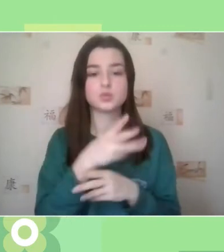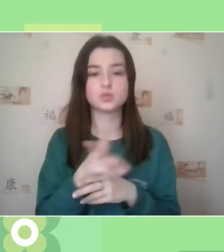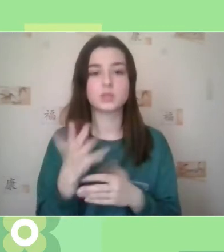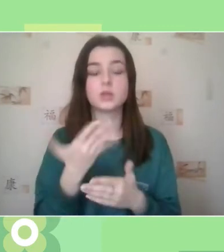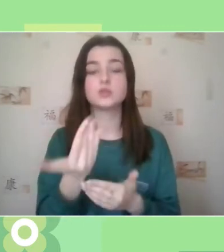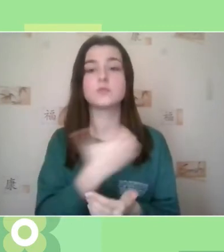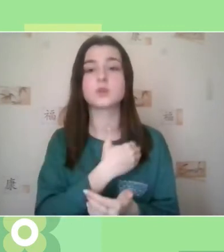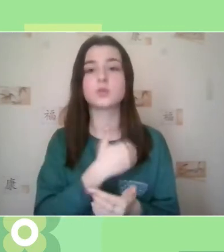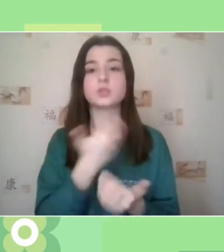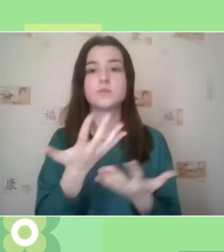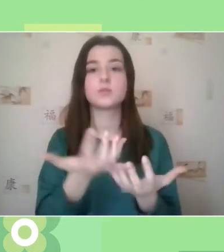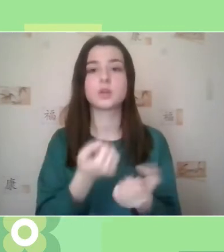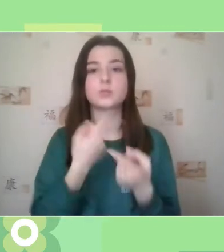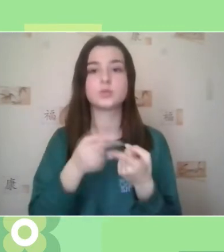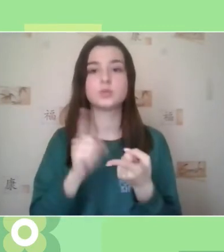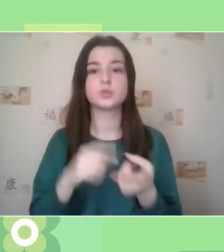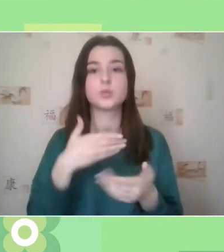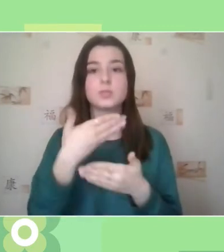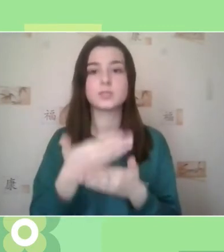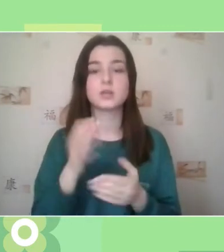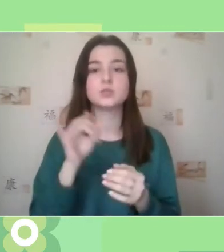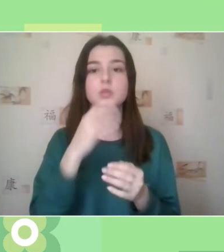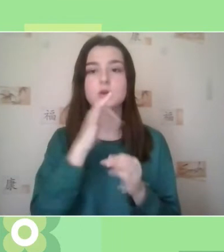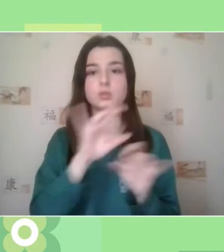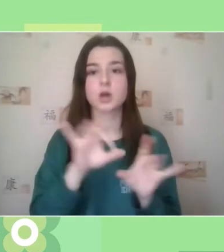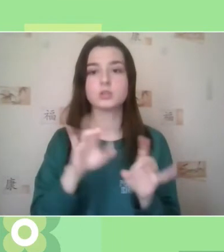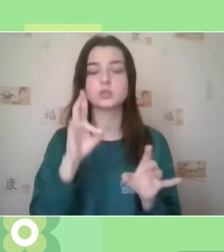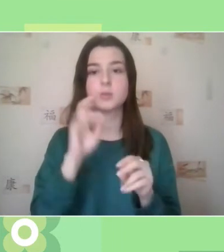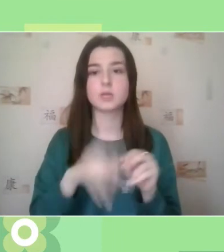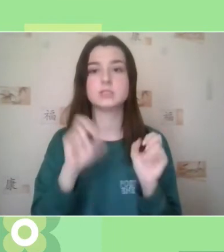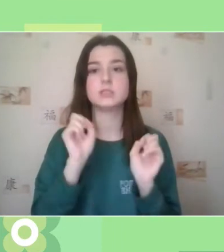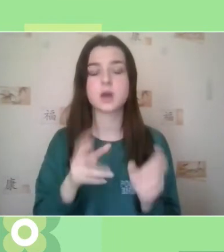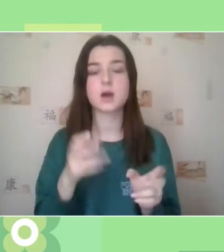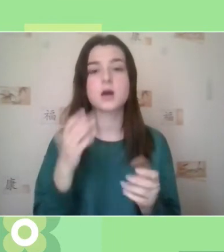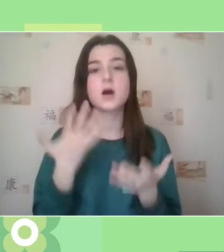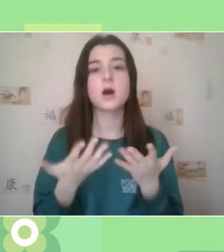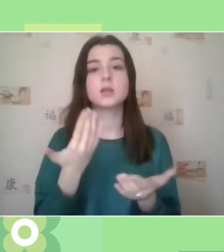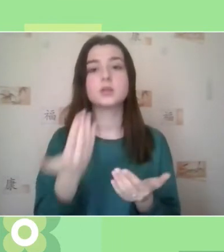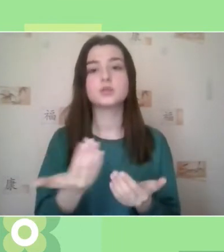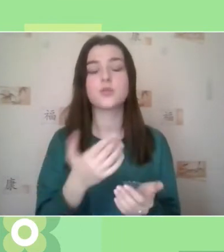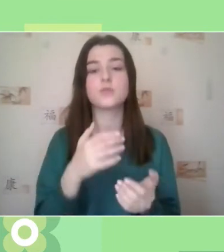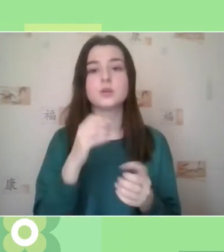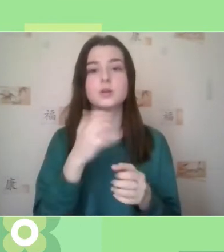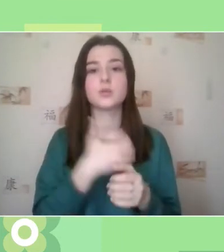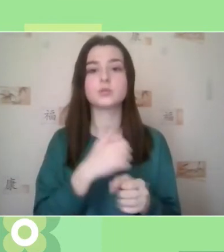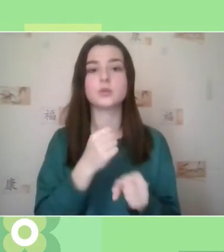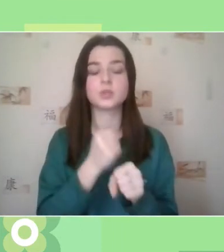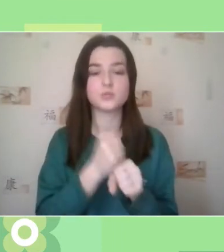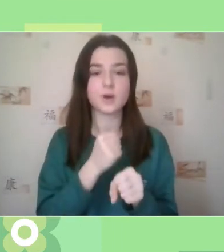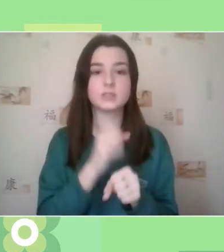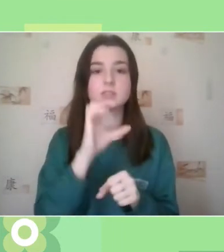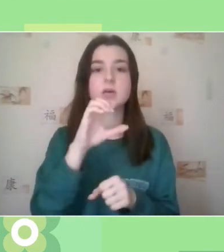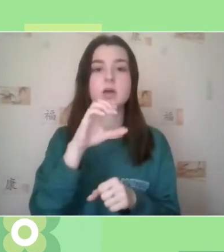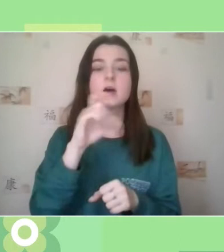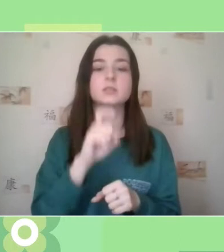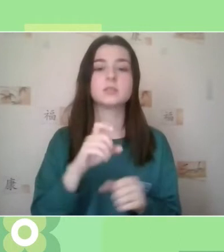захочете, ви отримаєте цю презентацію, я розкажу наприкінці як. Але я хотіла сказати, що працювати з мас-медіа в вашому регіоні,